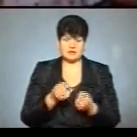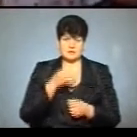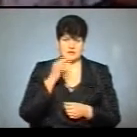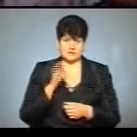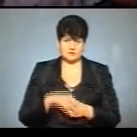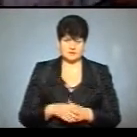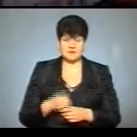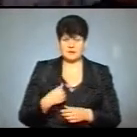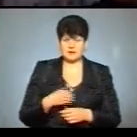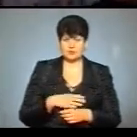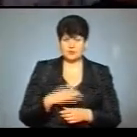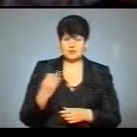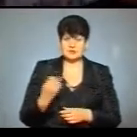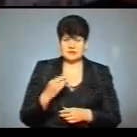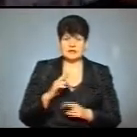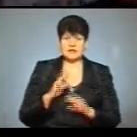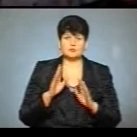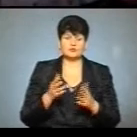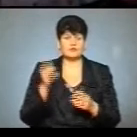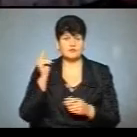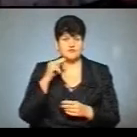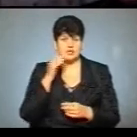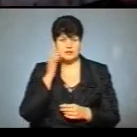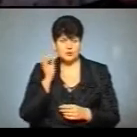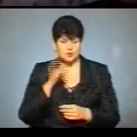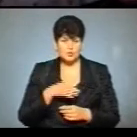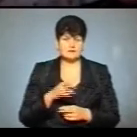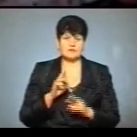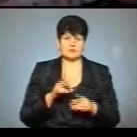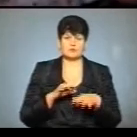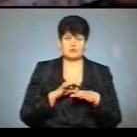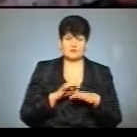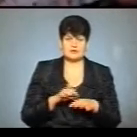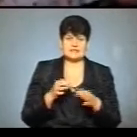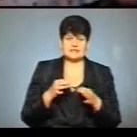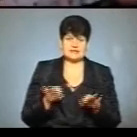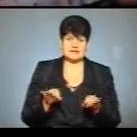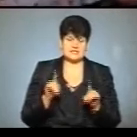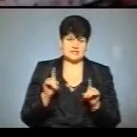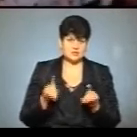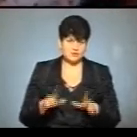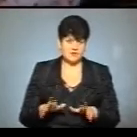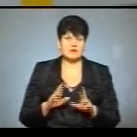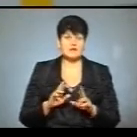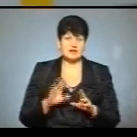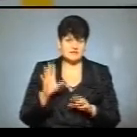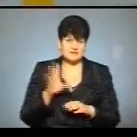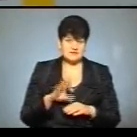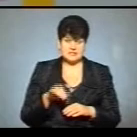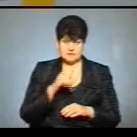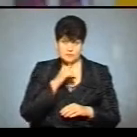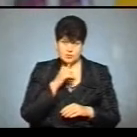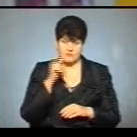було цікаво, як будуть вивчати досвід, як буде проходити незалежне тестування. Я це все спробувала.